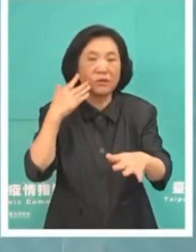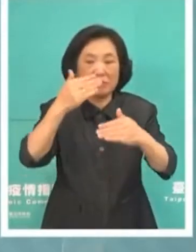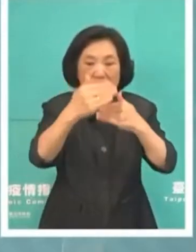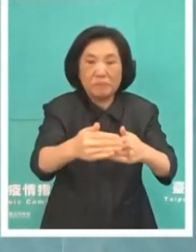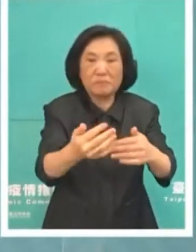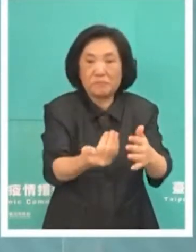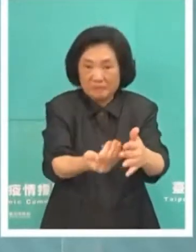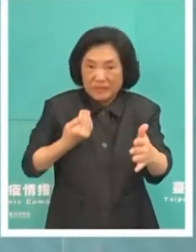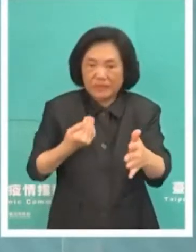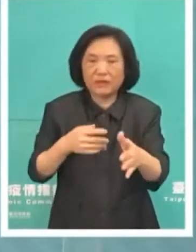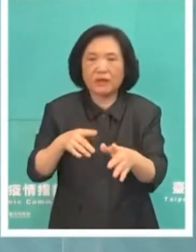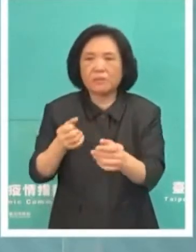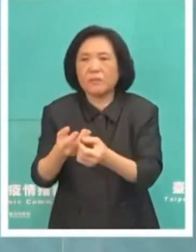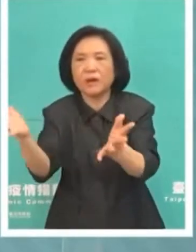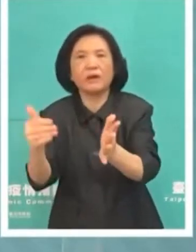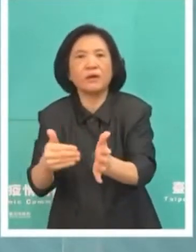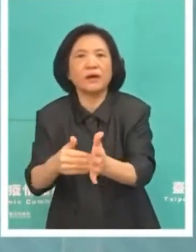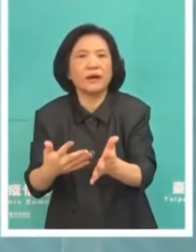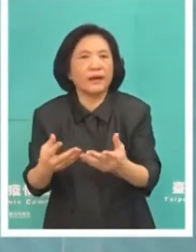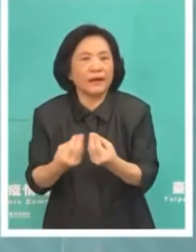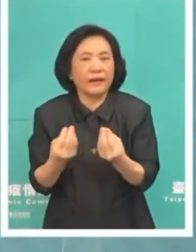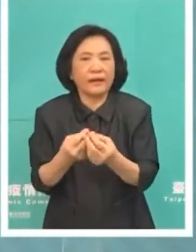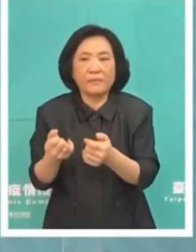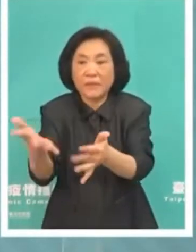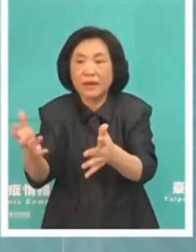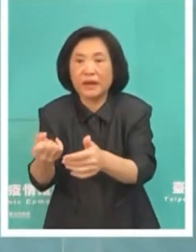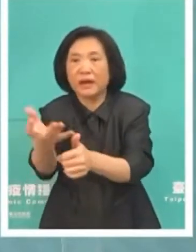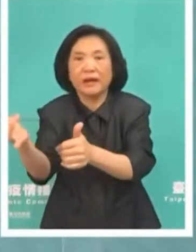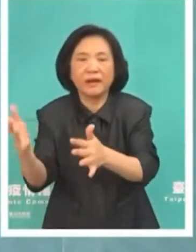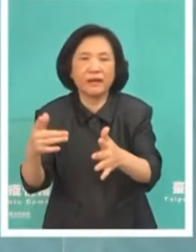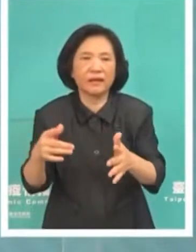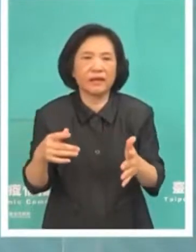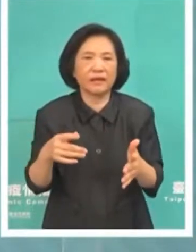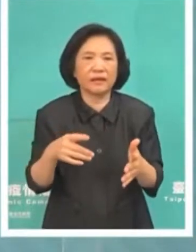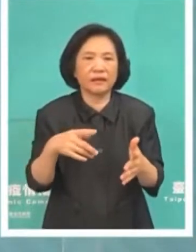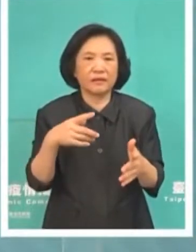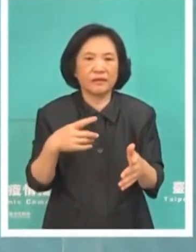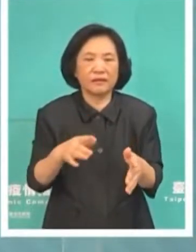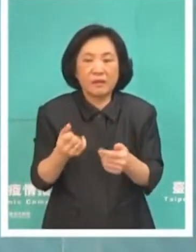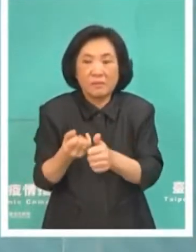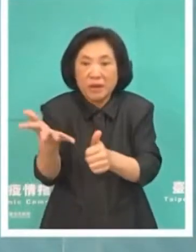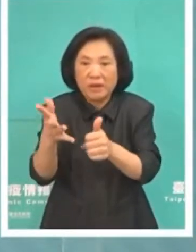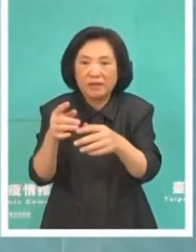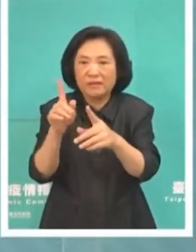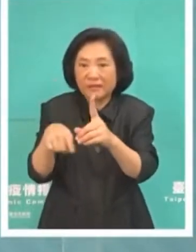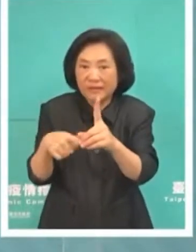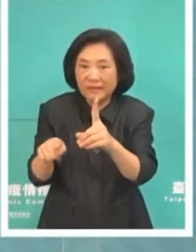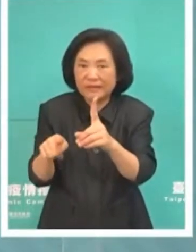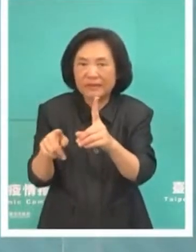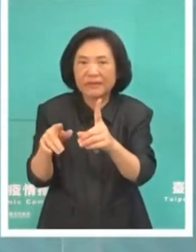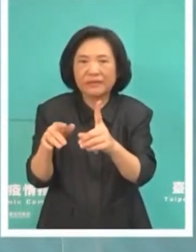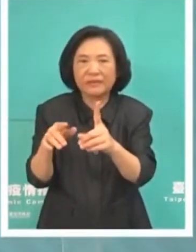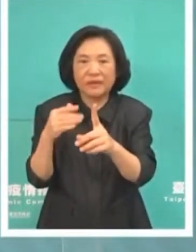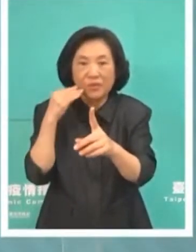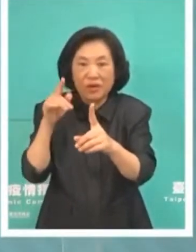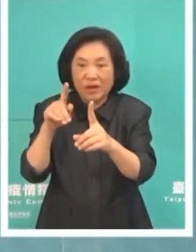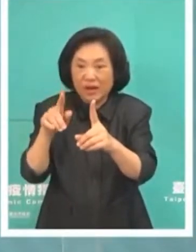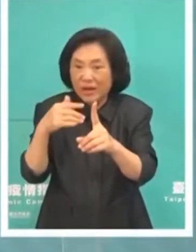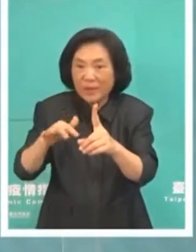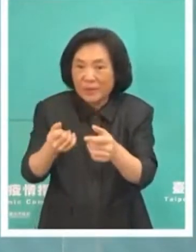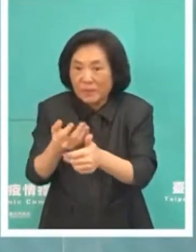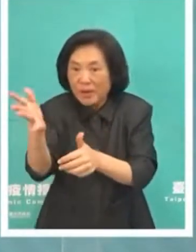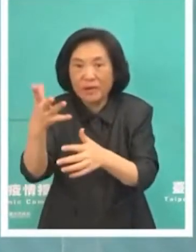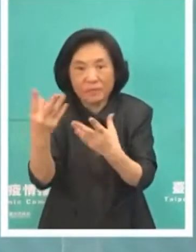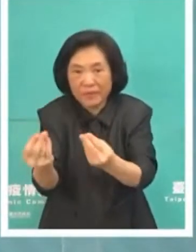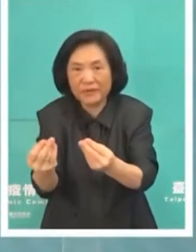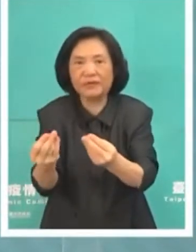个嘛，所以他在被隔离之前，他传染人数要少一个，这样才有机会让这个传染